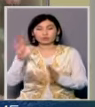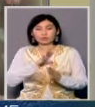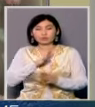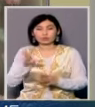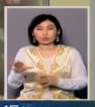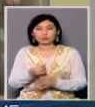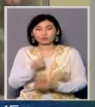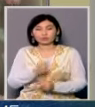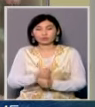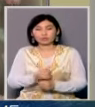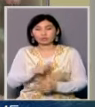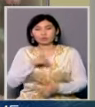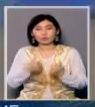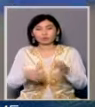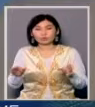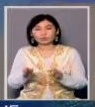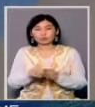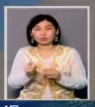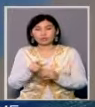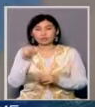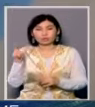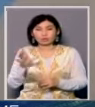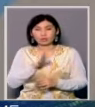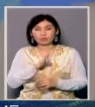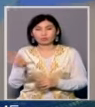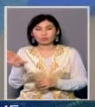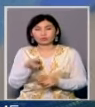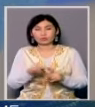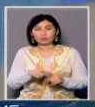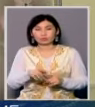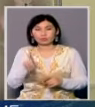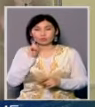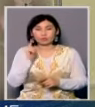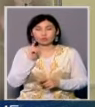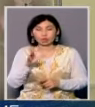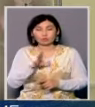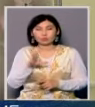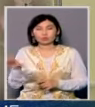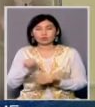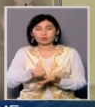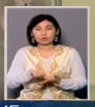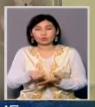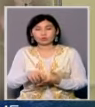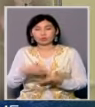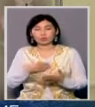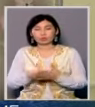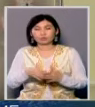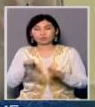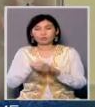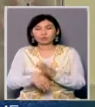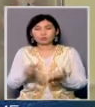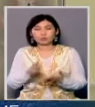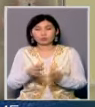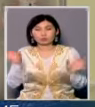их способности. В конкурсе приняли участие 11 человек, большая часть из которых – молодежь. Все участники вносят свой вклад в